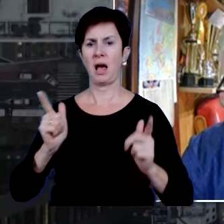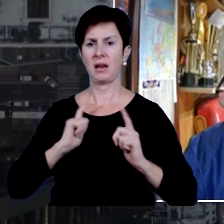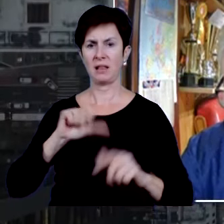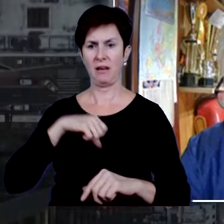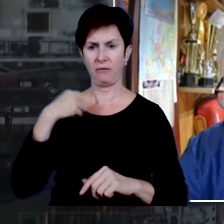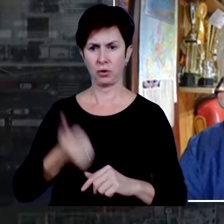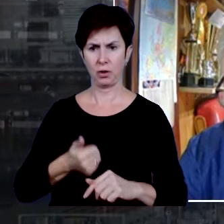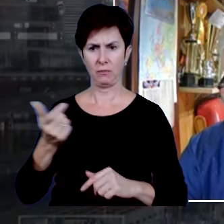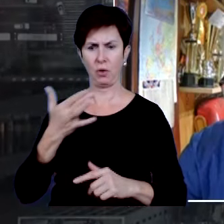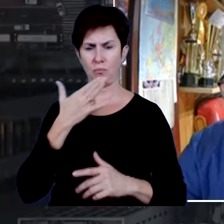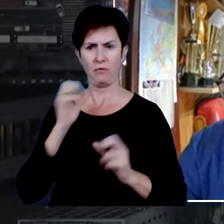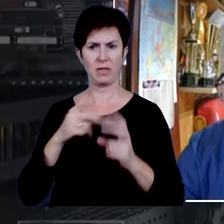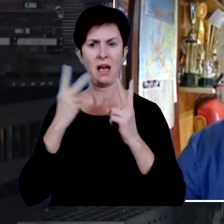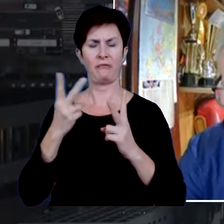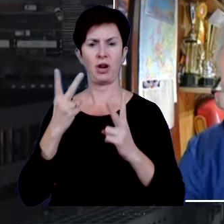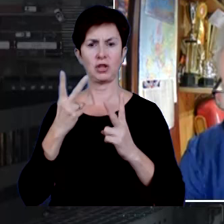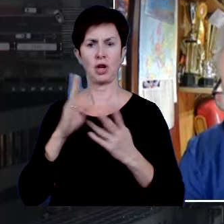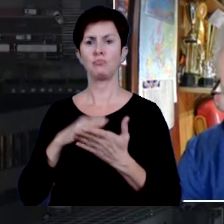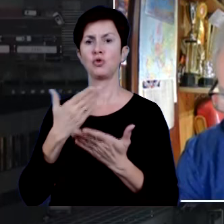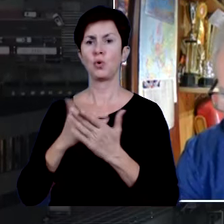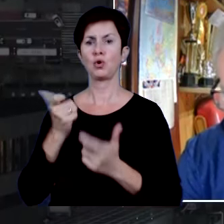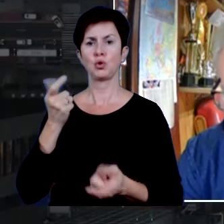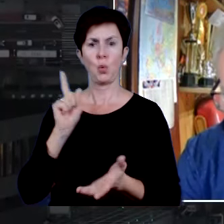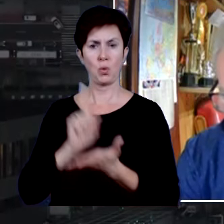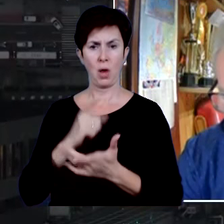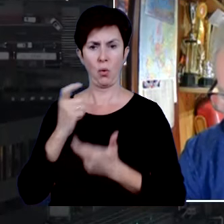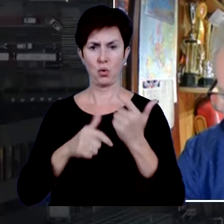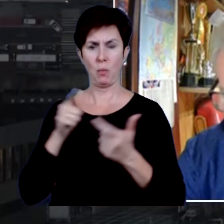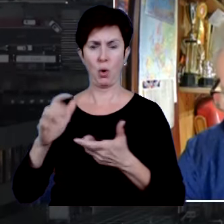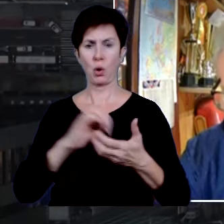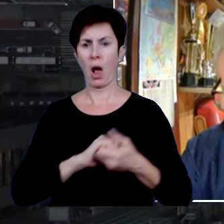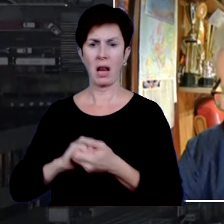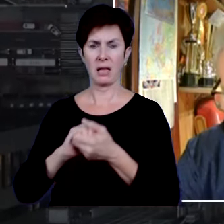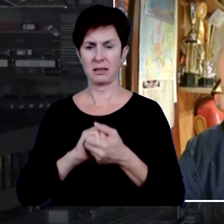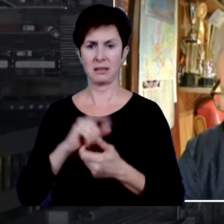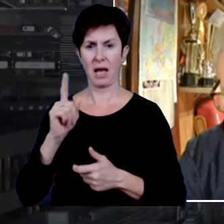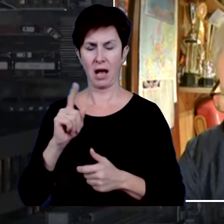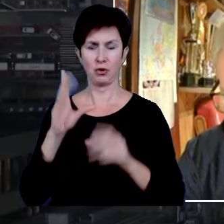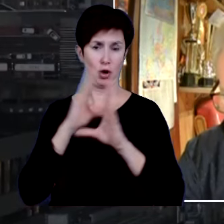to podaje jako ten najważniejszy przykład tego, co udało wam się zrobić w tej koalicji. Otóż, szanowna pani,